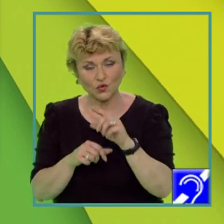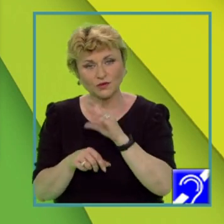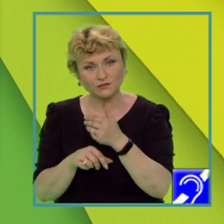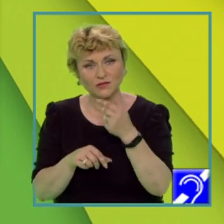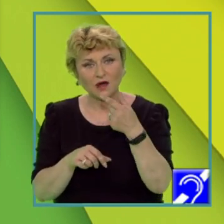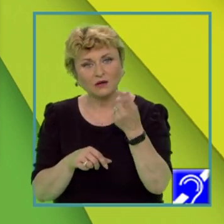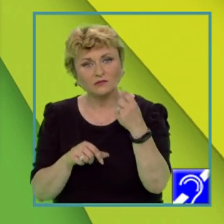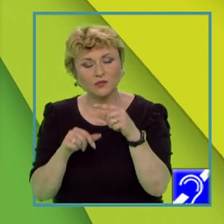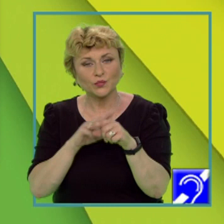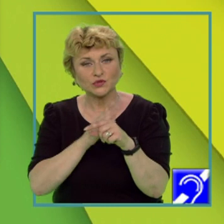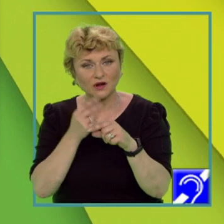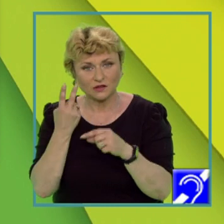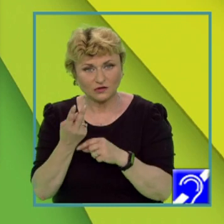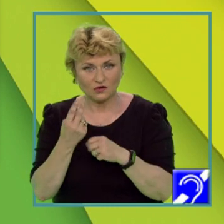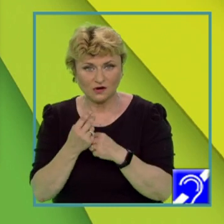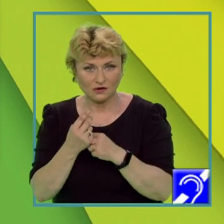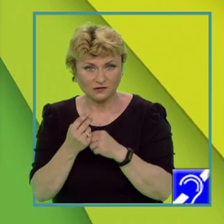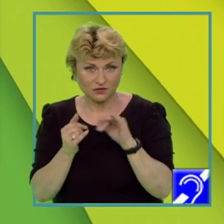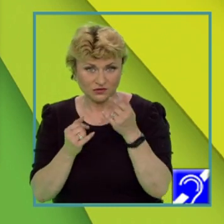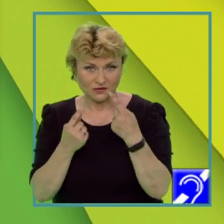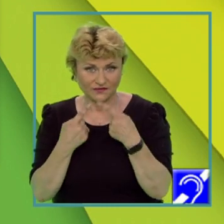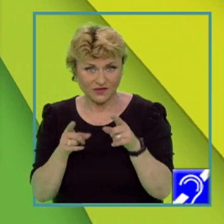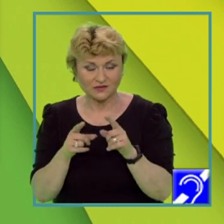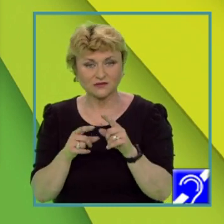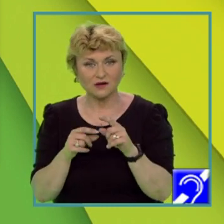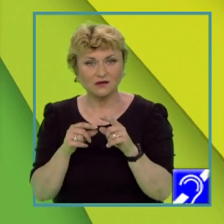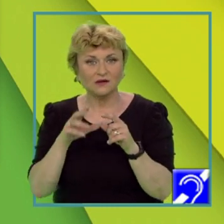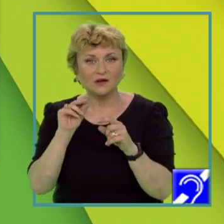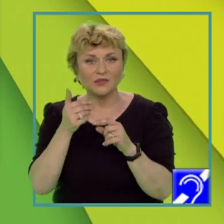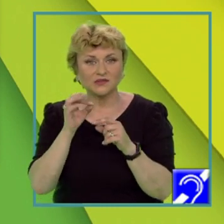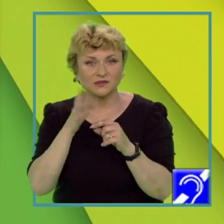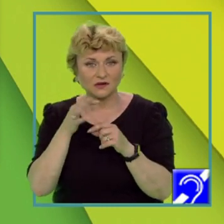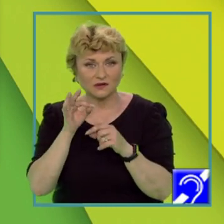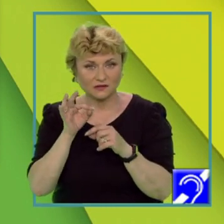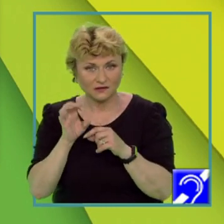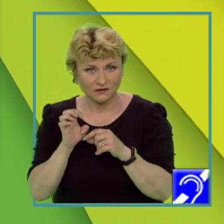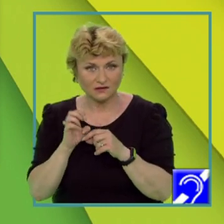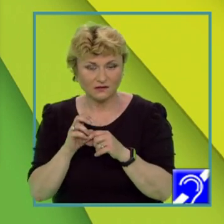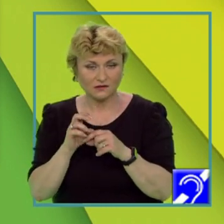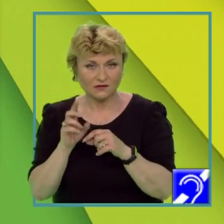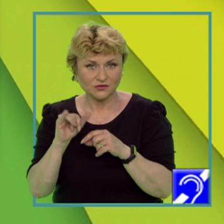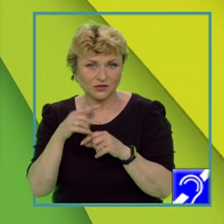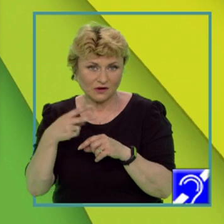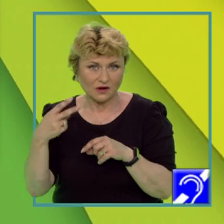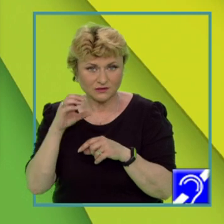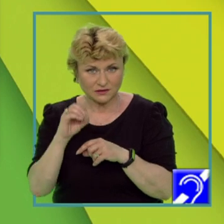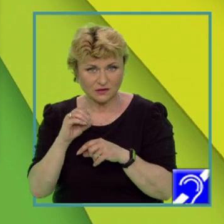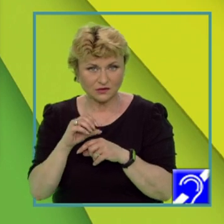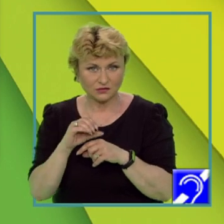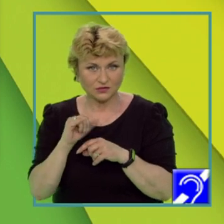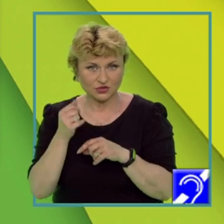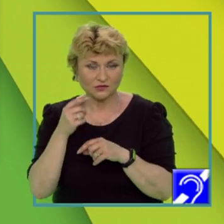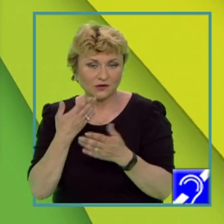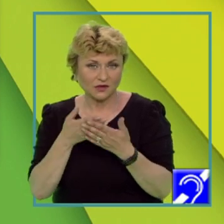egal cu zero descompunem ca diferența de pătrate și obținem A minus 1 pe lângă x plus 1 egal cu zero ceea ce